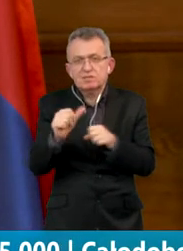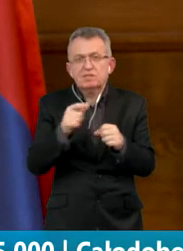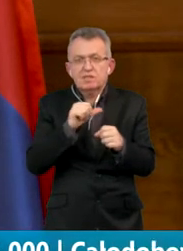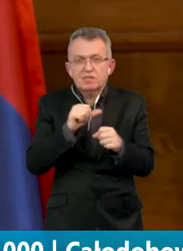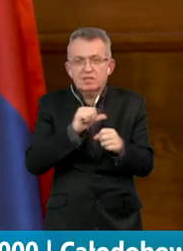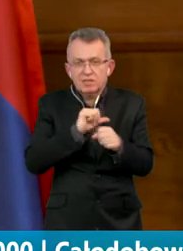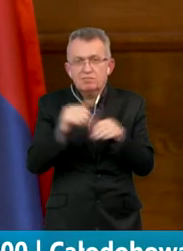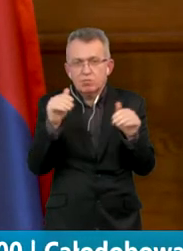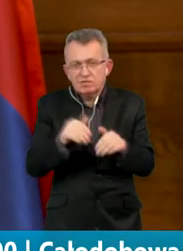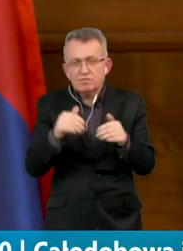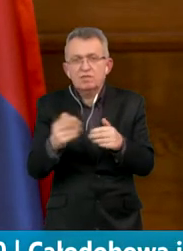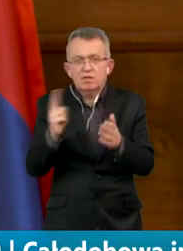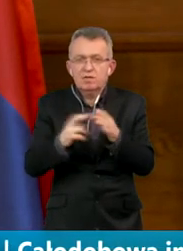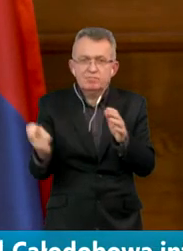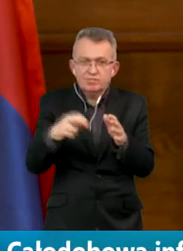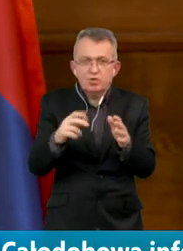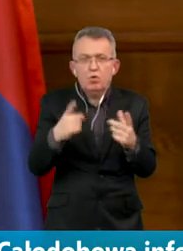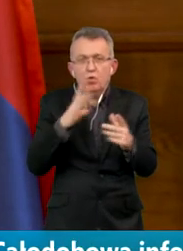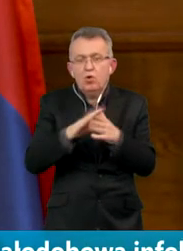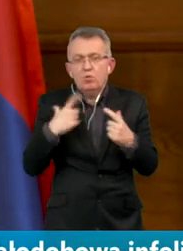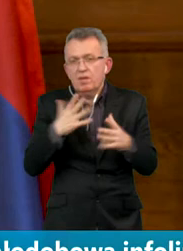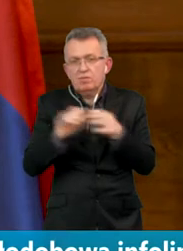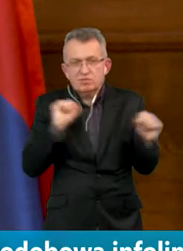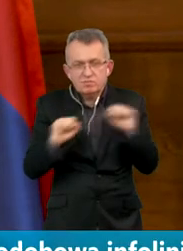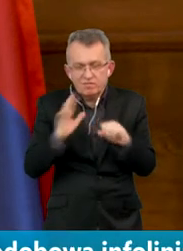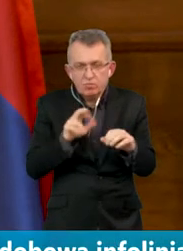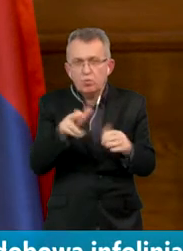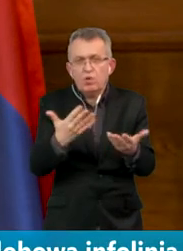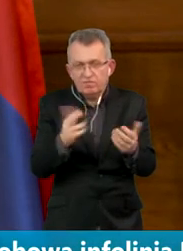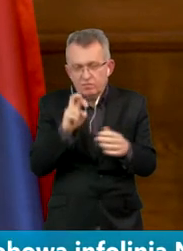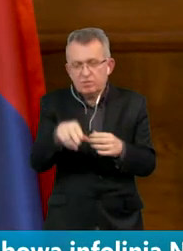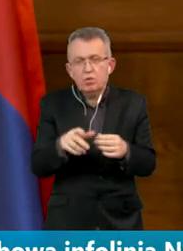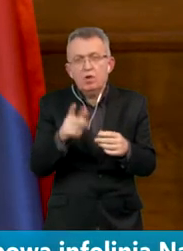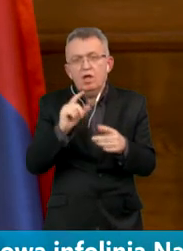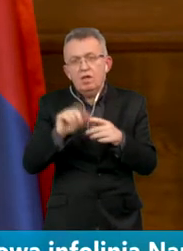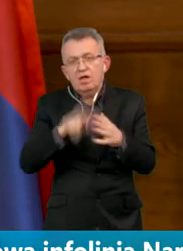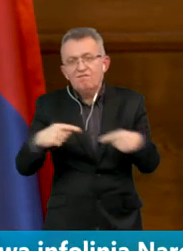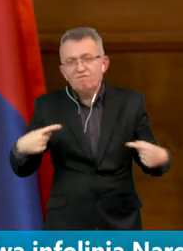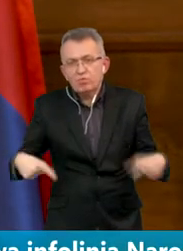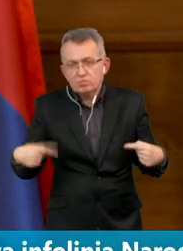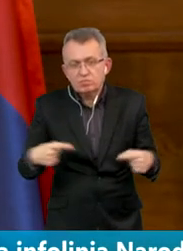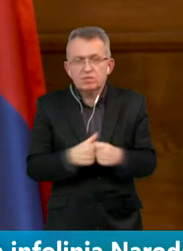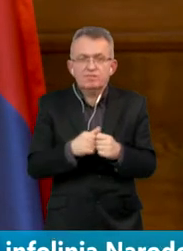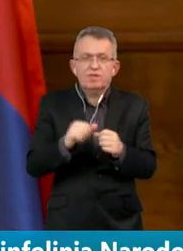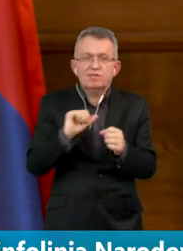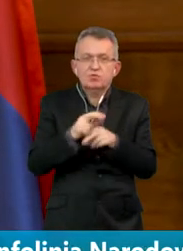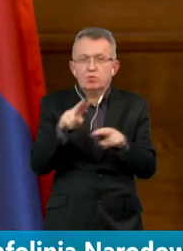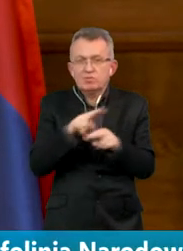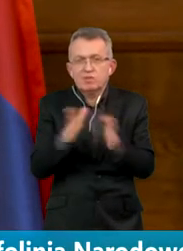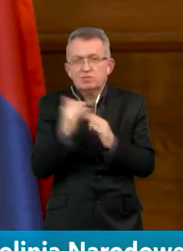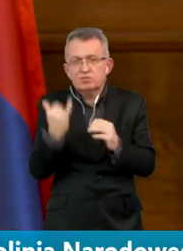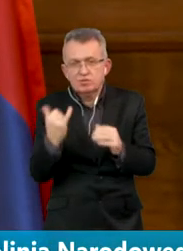mają możliwość przyjęcia na pokład osób niepełnosprawnych, czy osób na wózkach, czy też rodzin z